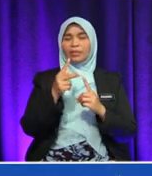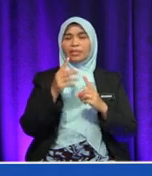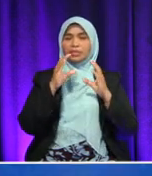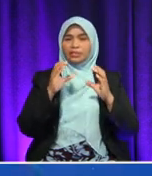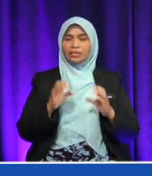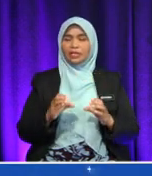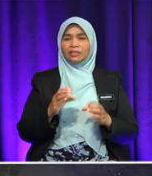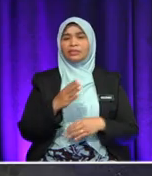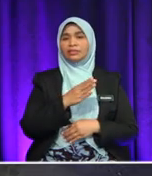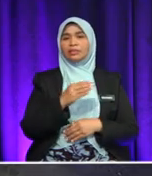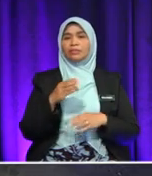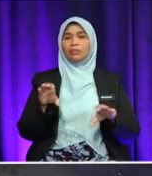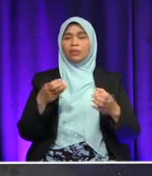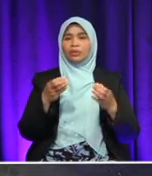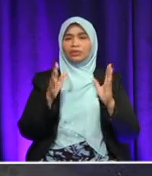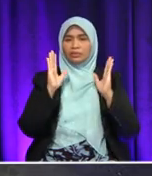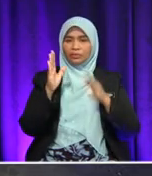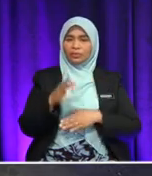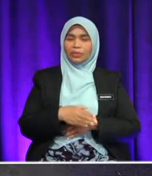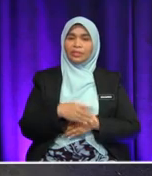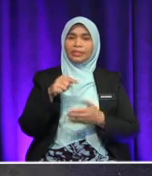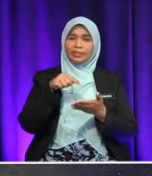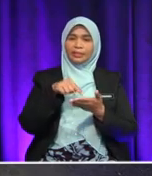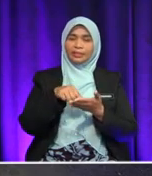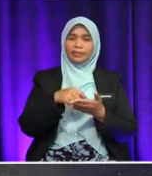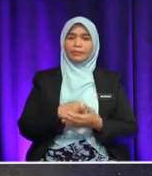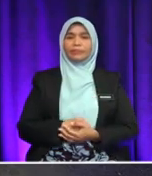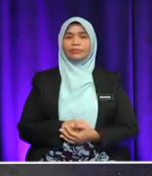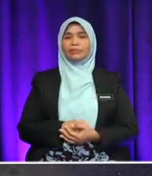cara melaksanakan kedua-dua salat tersebut